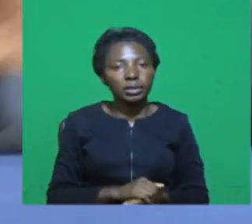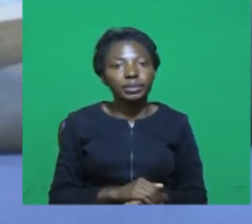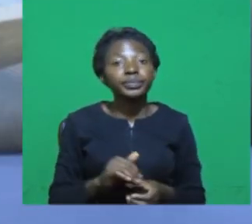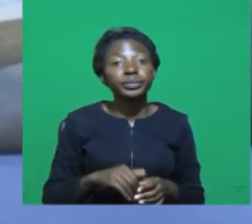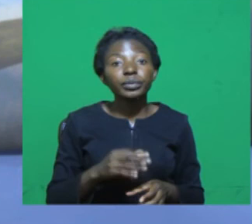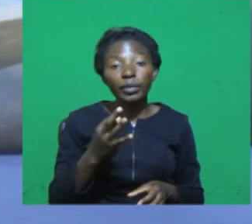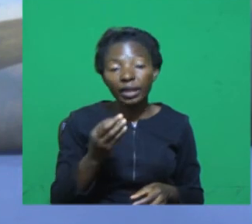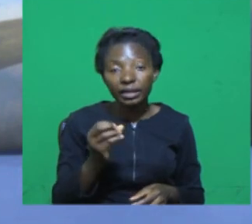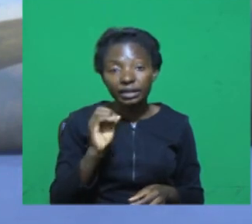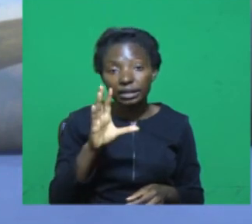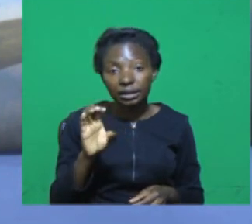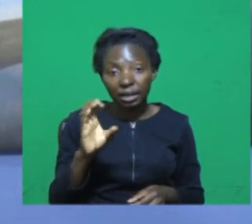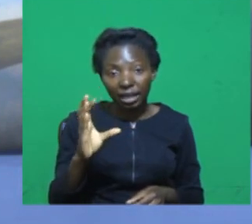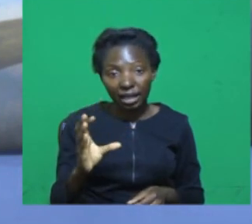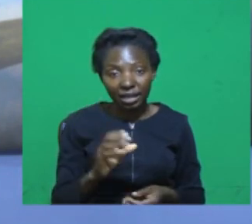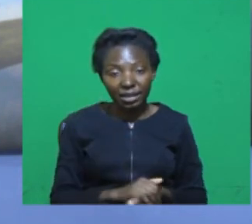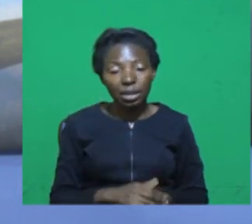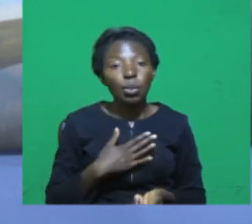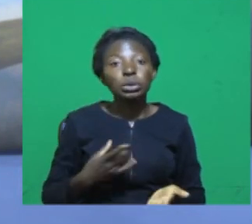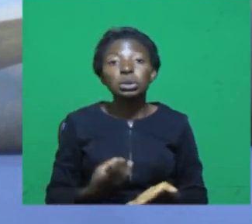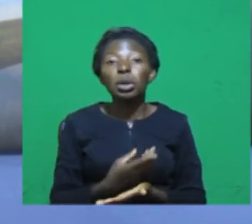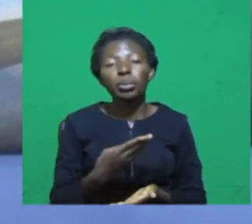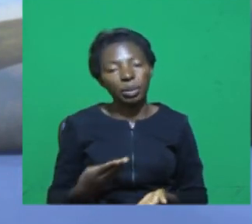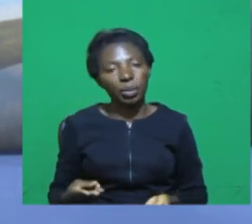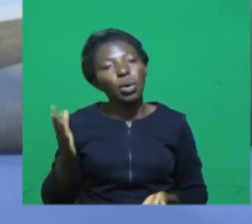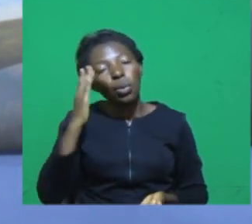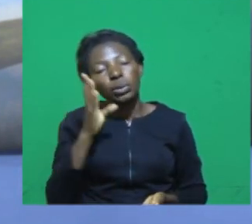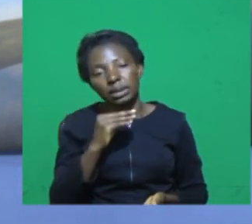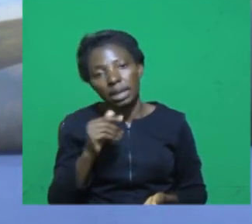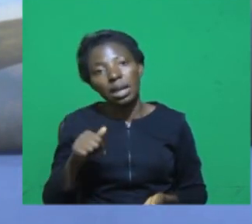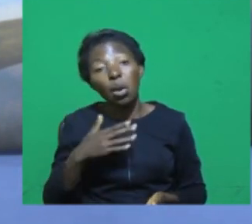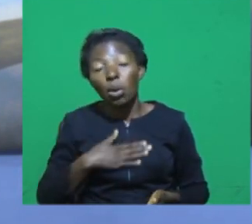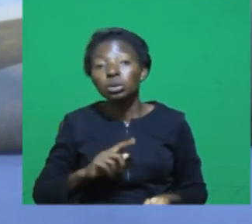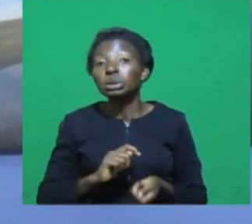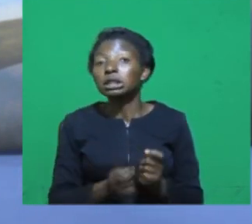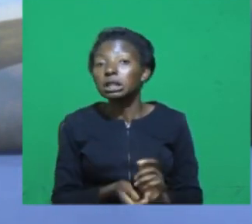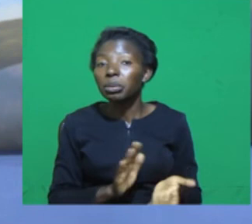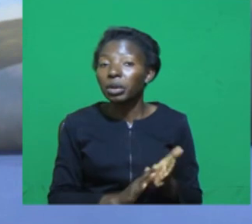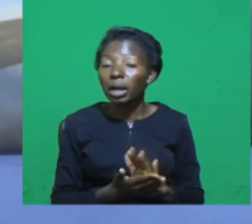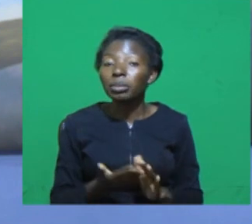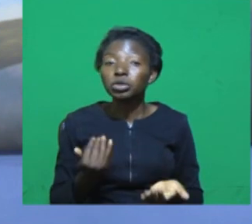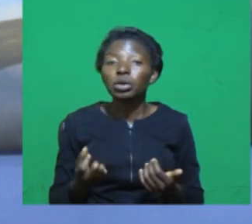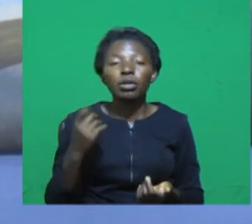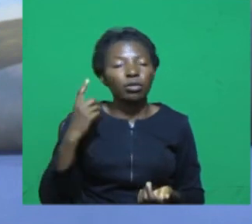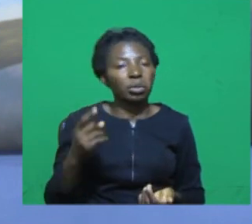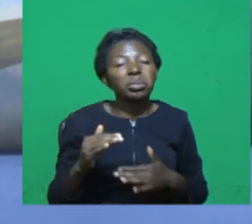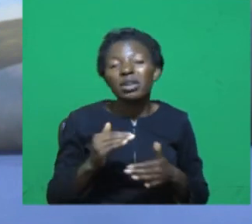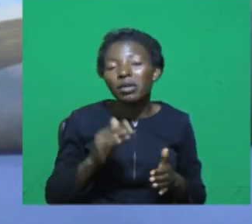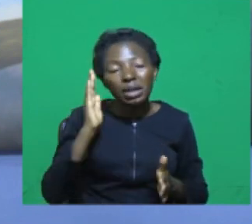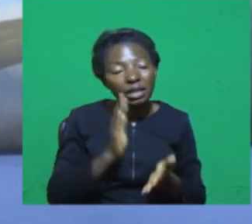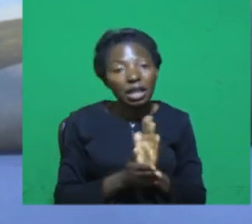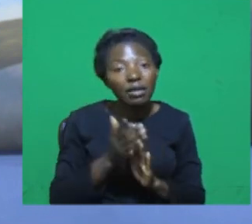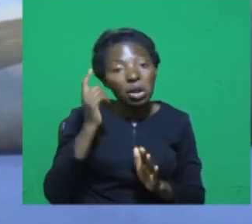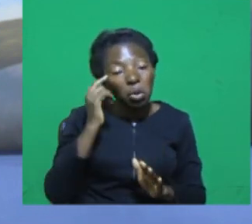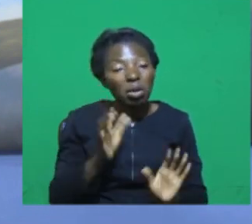30 seconds pastor, chindibatsirirai vanhu vari kuti varida kuva vana vaMwari anga asingazoti zvishongo